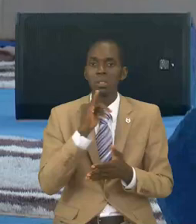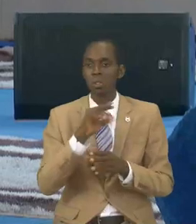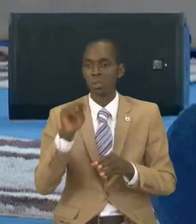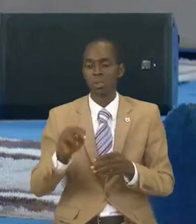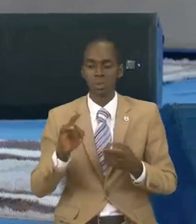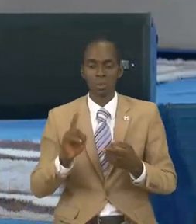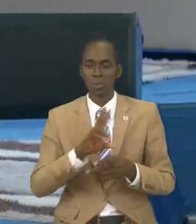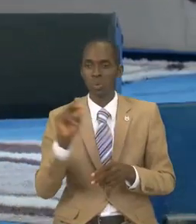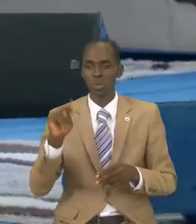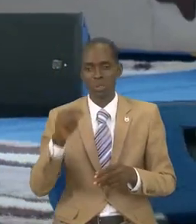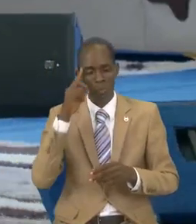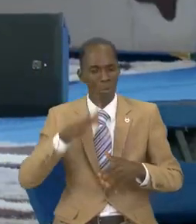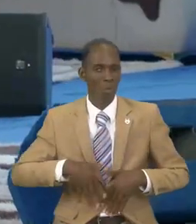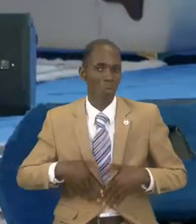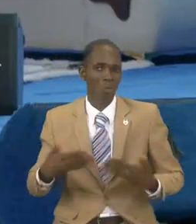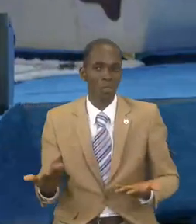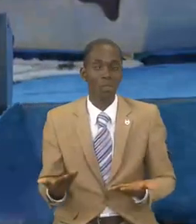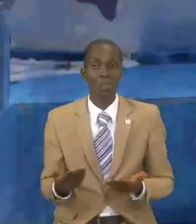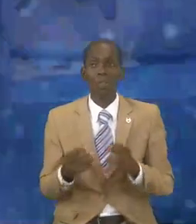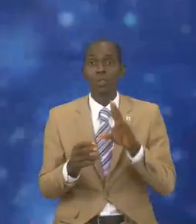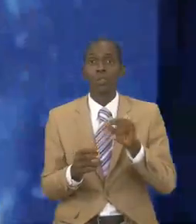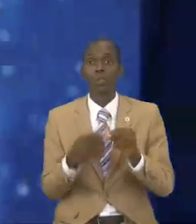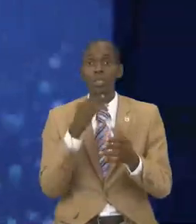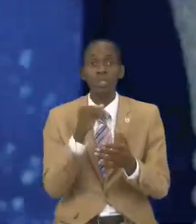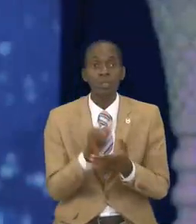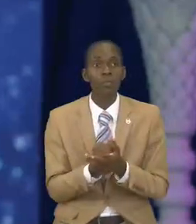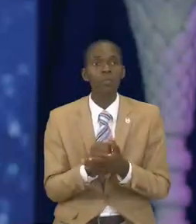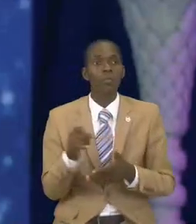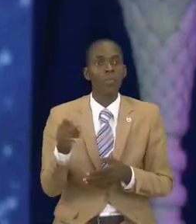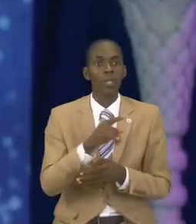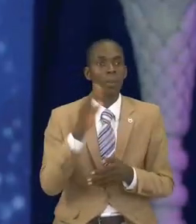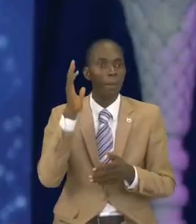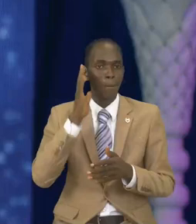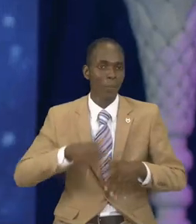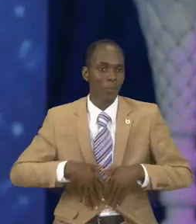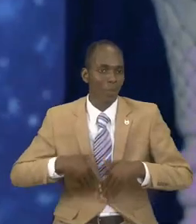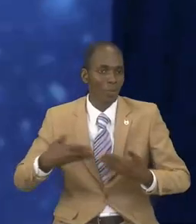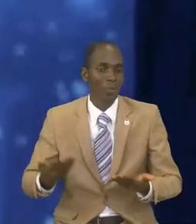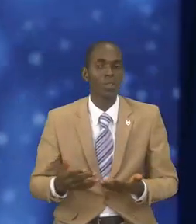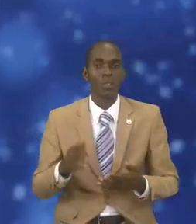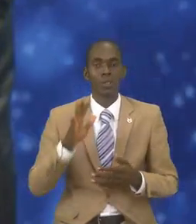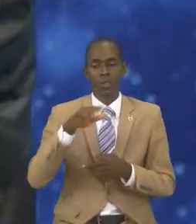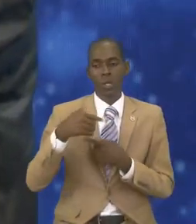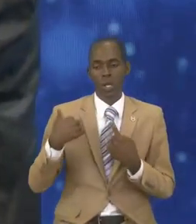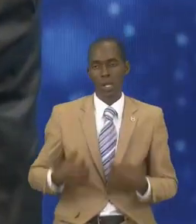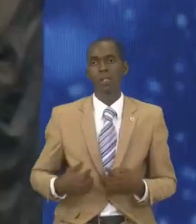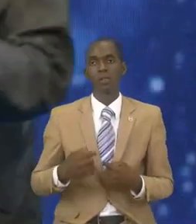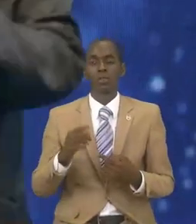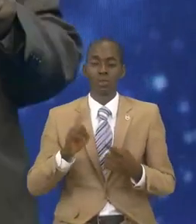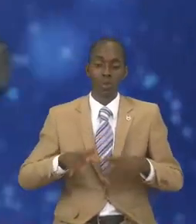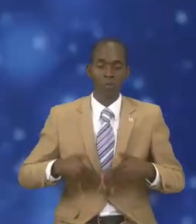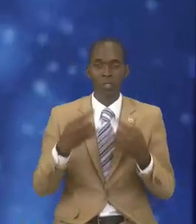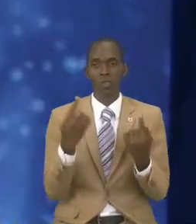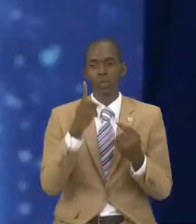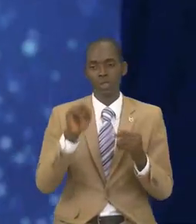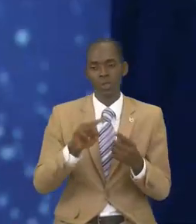Il n'y a pas de confession à faire. Dieu a dit qu'il va le faire. Non, tu dois confesser tes péchés. Tu dois te détourner